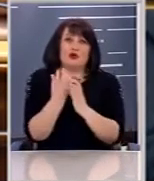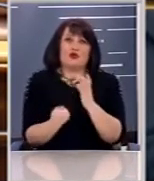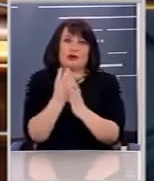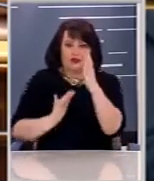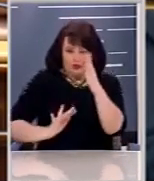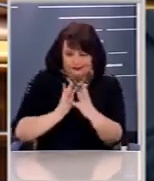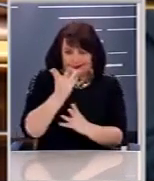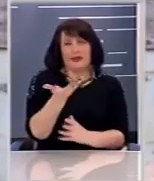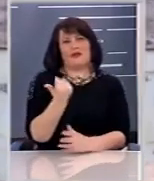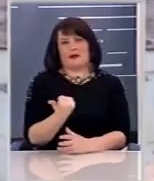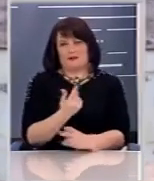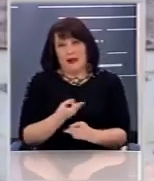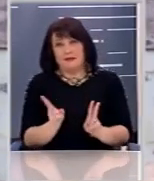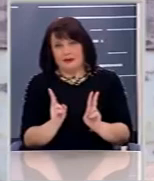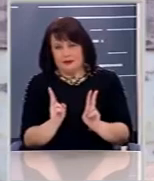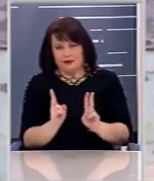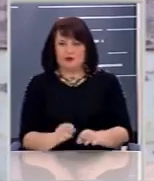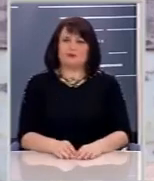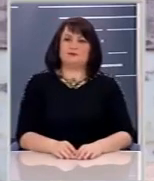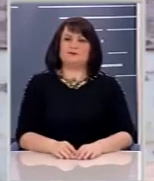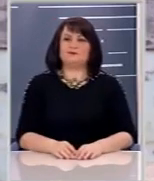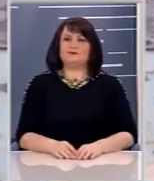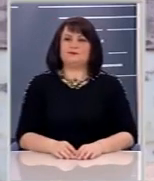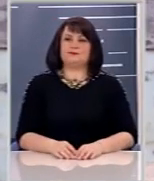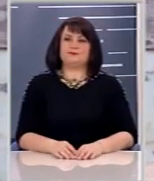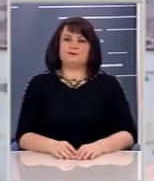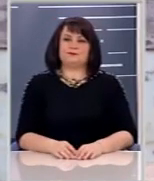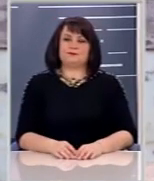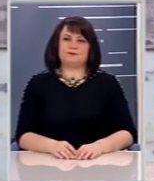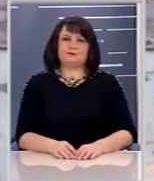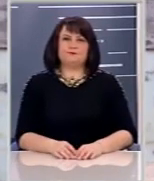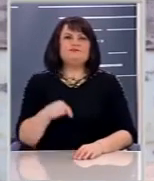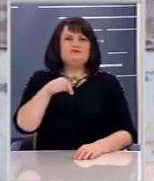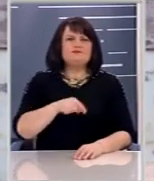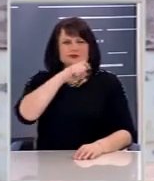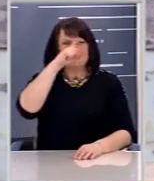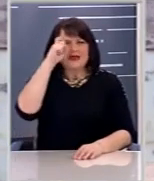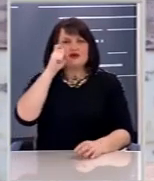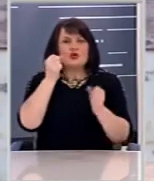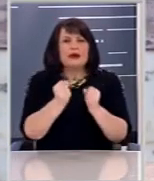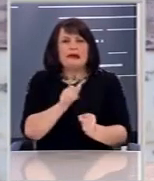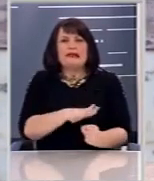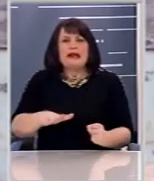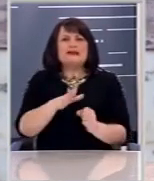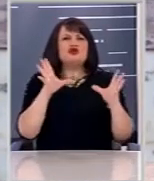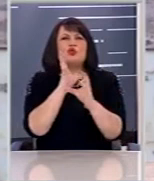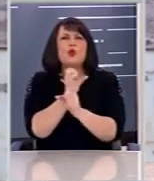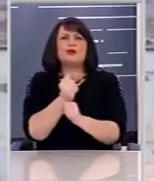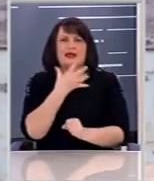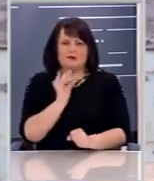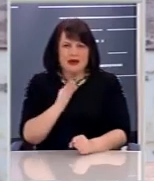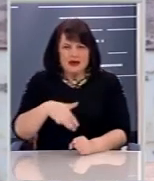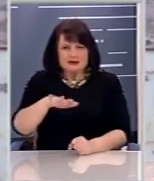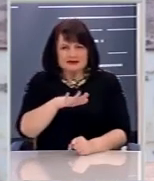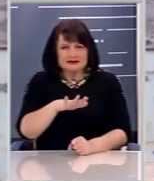γεννηθεί. Μέσα λοιπόν σε αυτή την ζωφερή ατμόσφαιρα και κόντρα